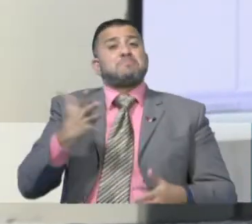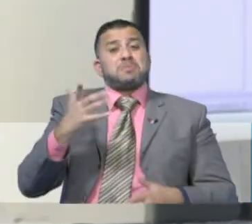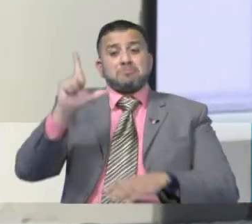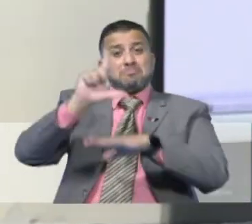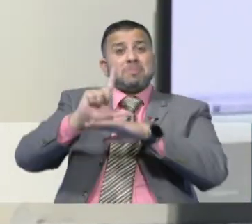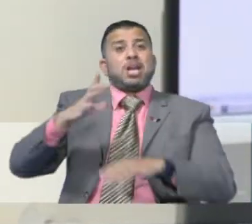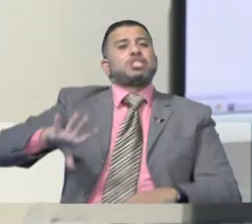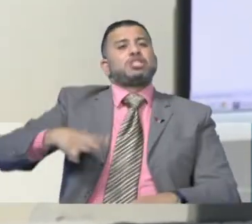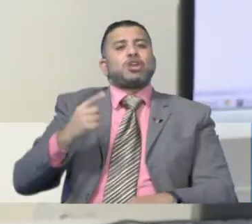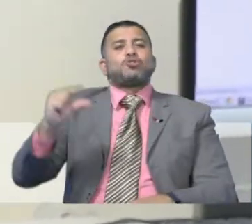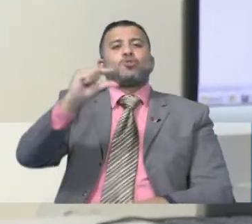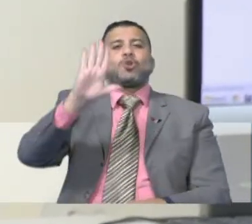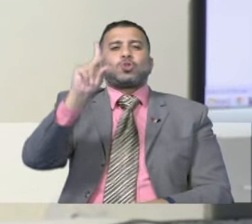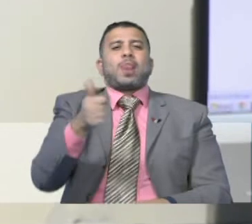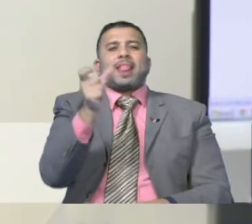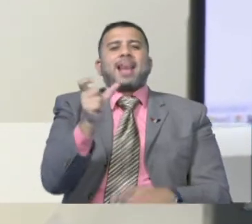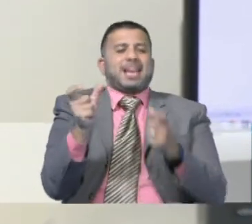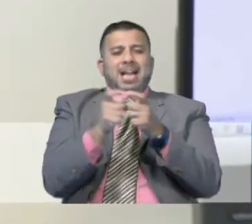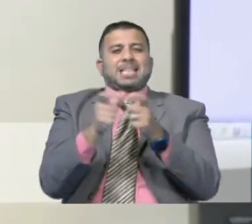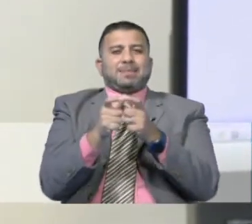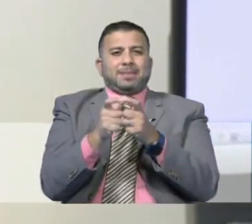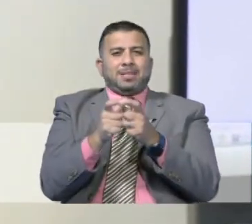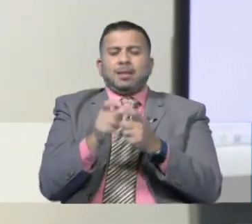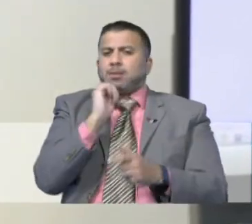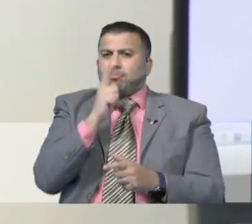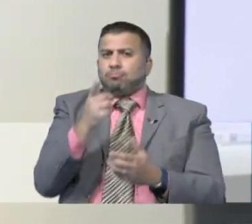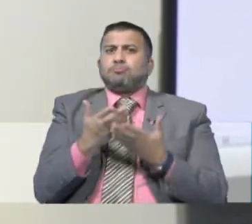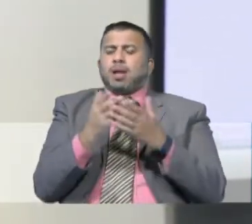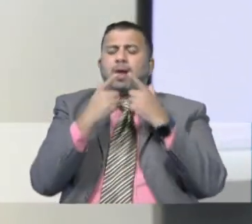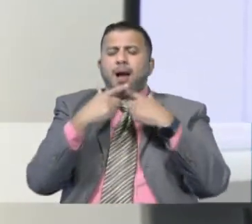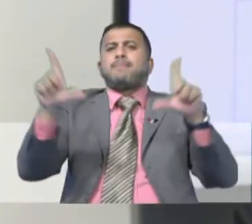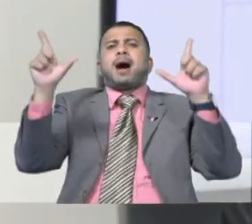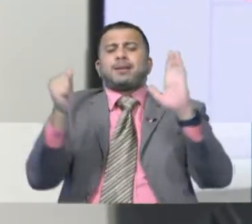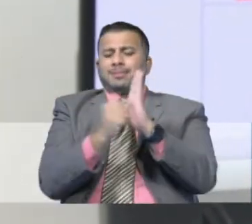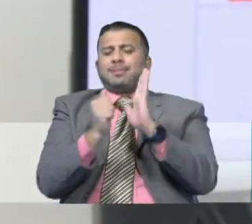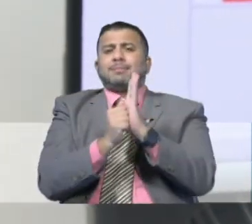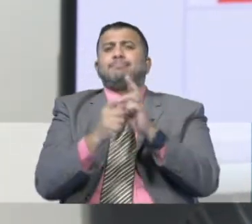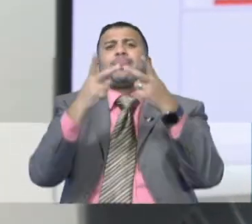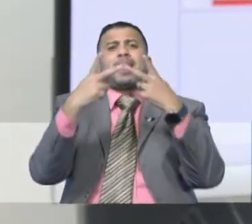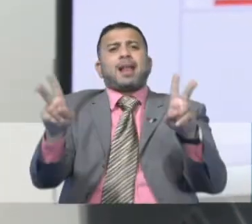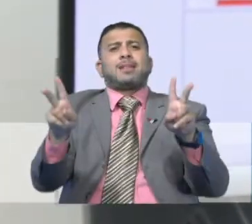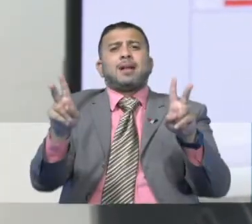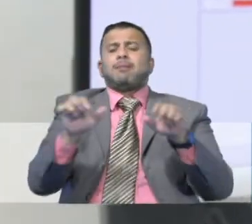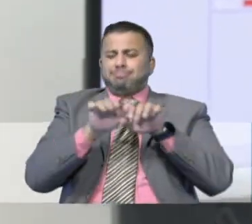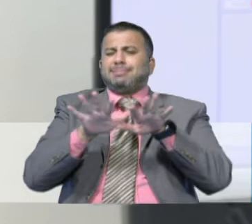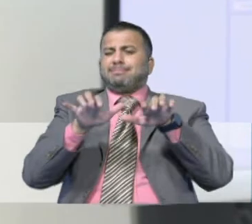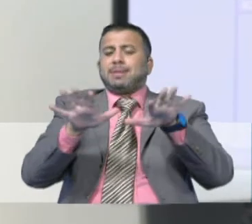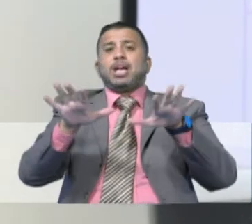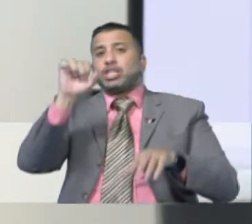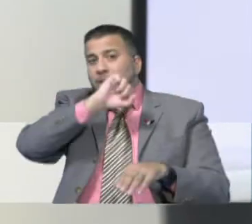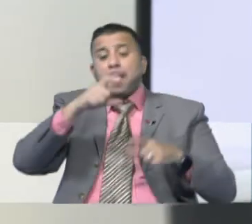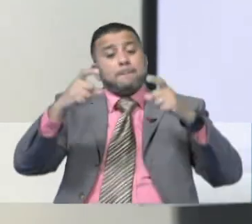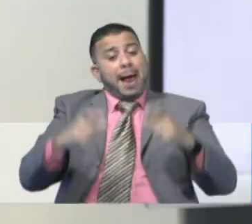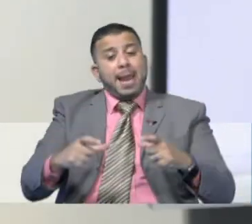السمو الشيخ الدكتور سلطان بن محمد القاسمي. وقد ساهمت أخبار الدار ومنذ طلاقتها في الترويج للإمارة